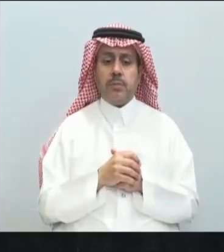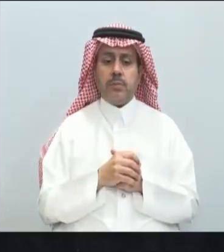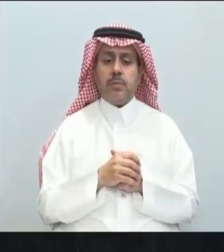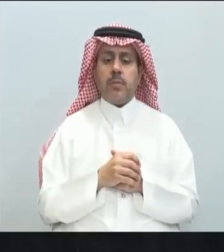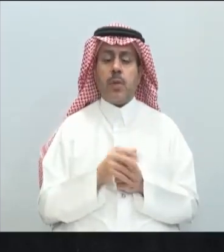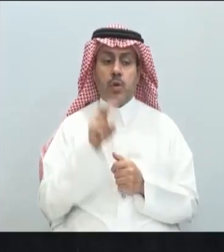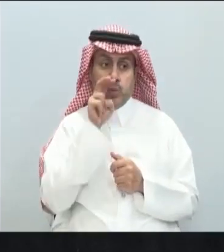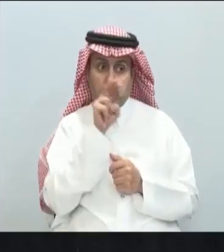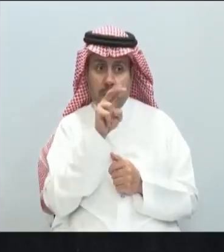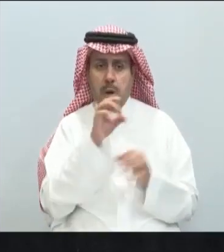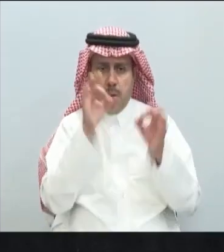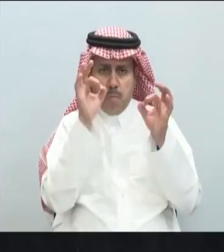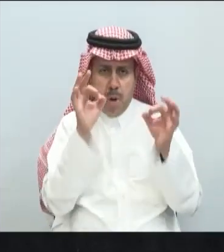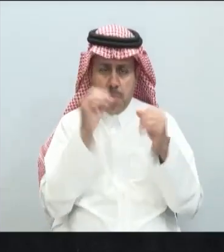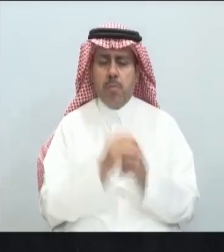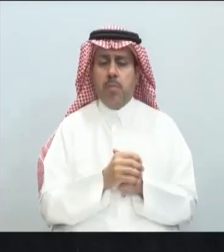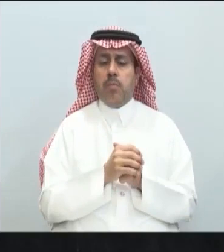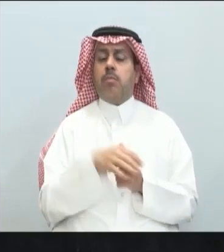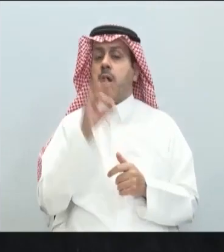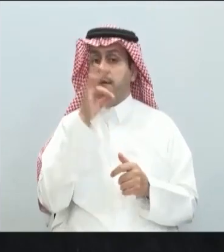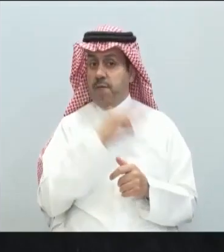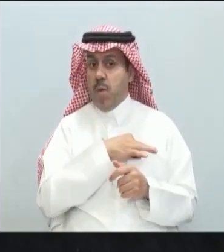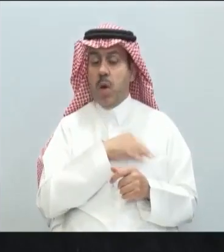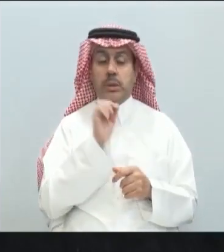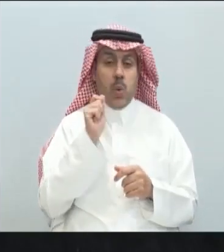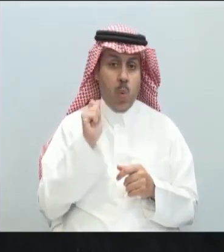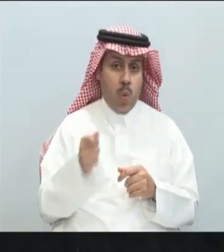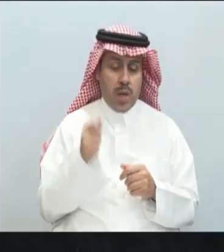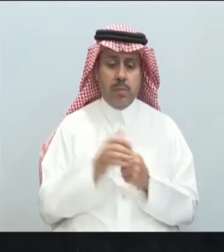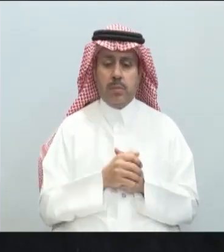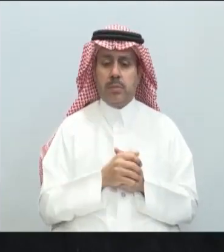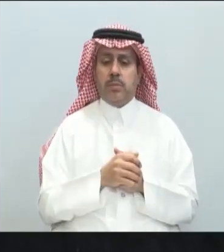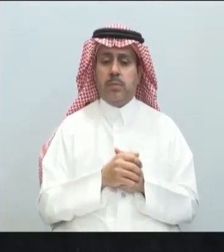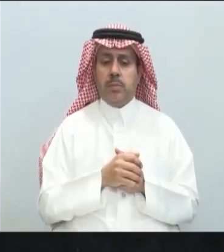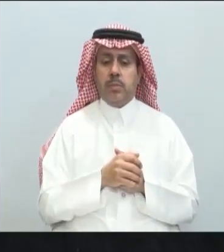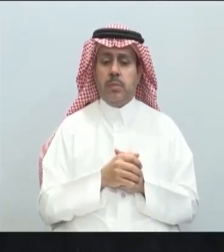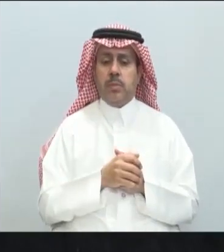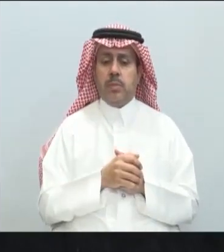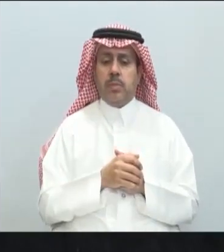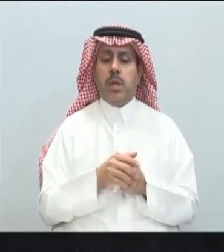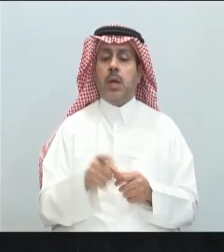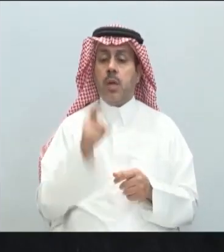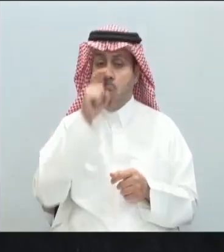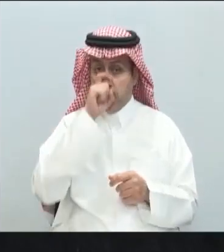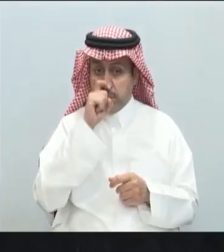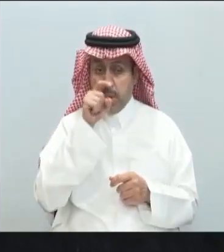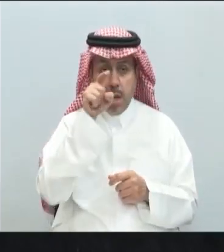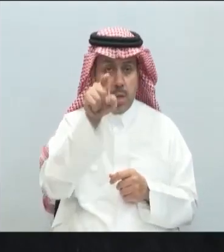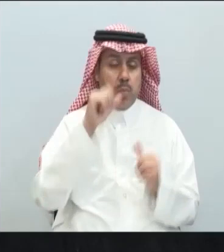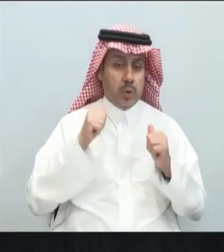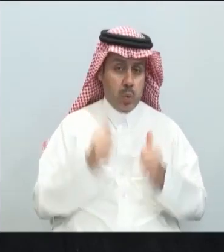وقفنا على ابرز واهم الفوائد والاحكام من هذه الايات والذي ينبغي لكم ايها الطلاب